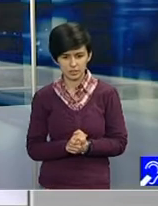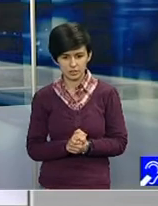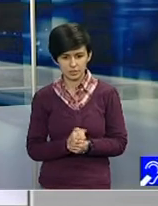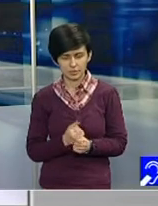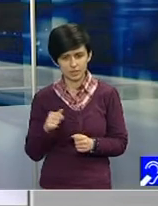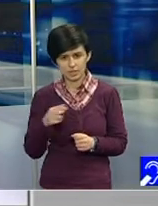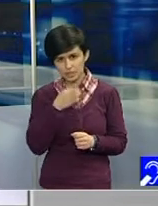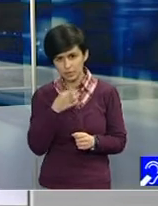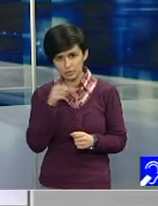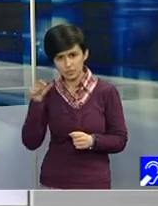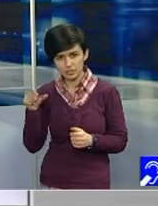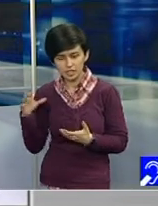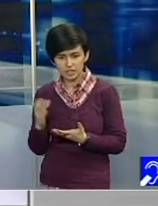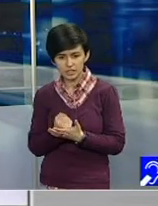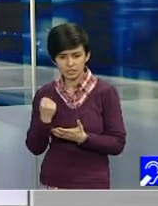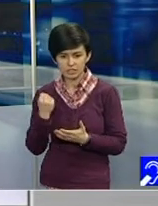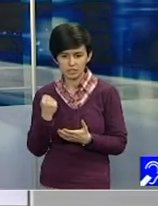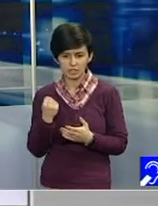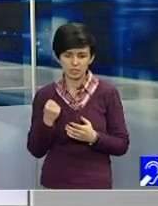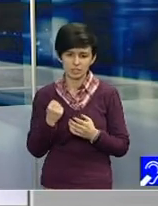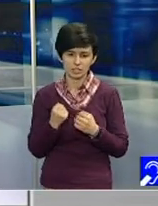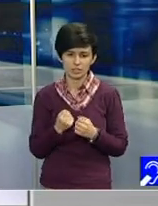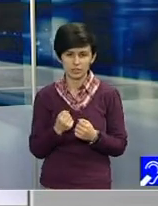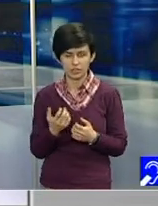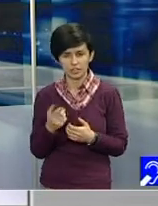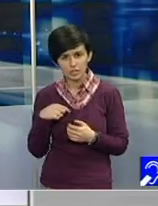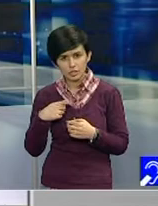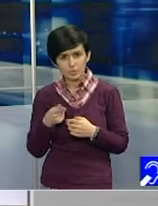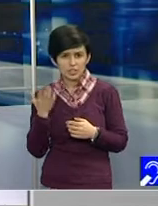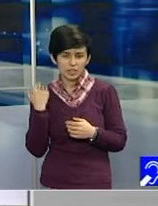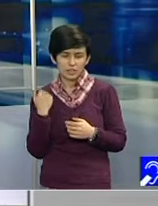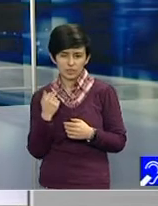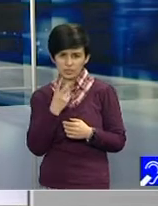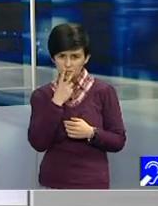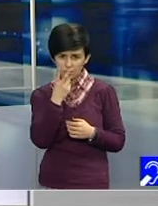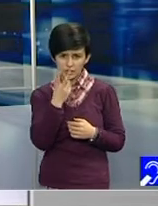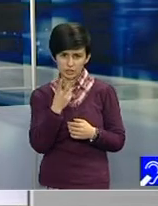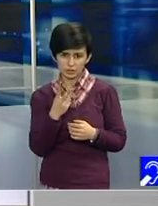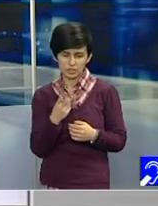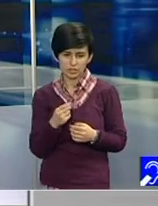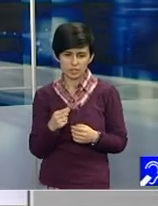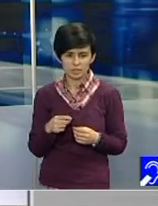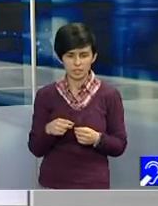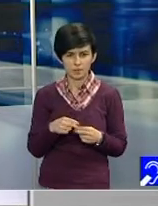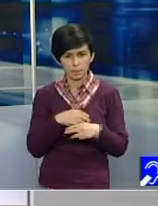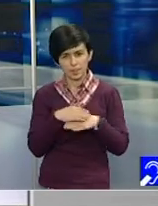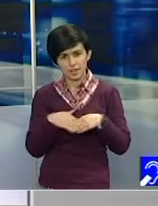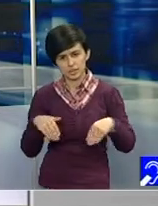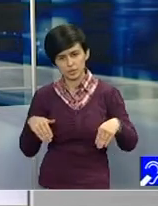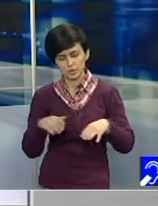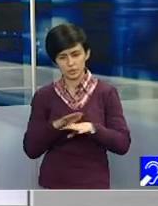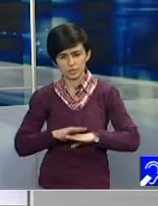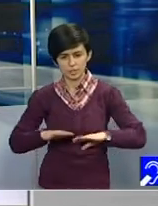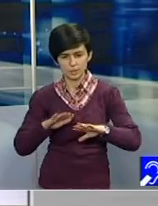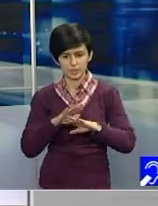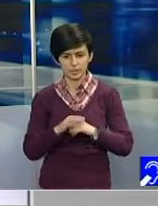ce au venit la Jazz in the Park au fost văzuți și observați și remarcați de juriu, de public, pentru că un lucru iarăși foarte important e că la Jazz